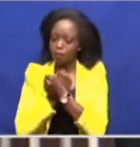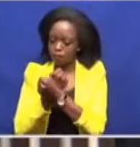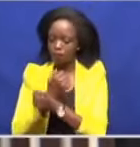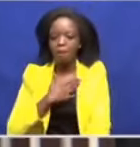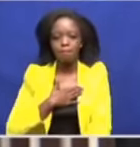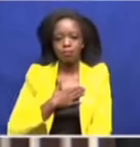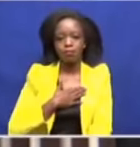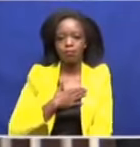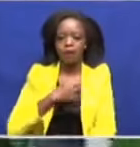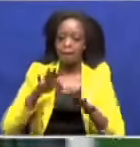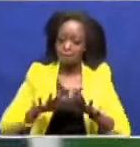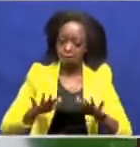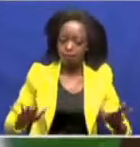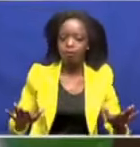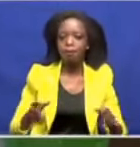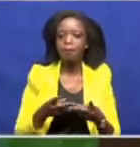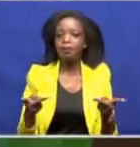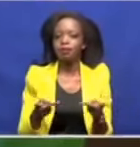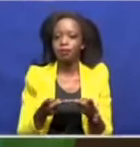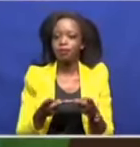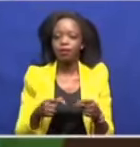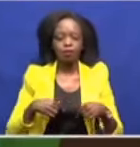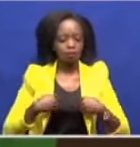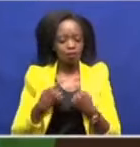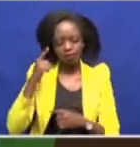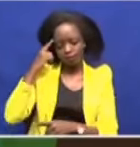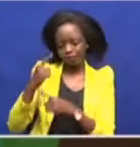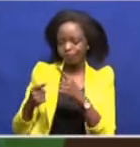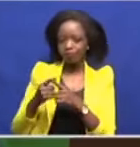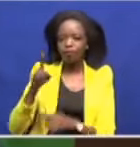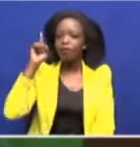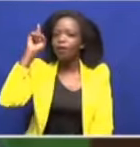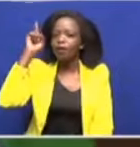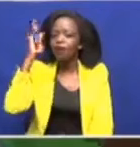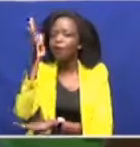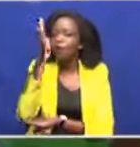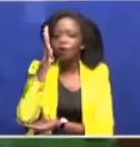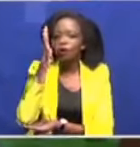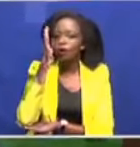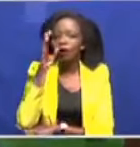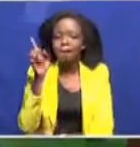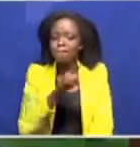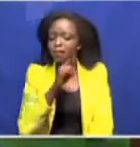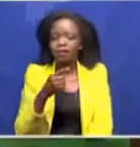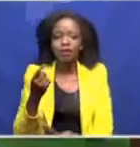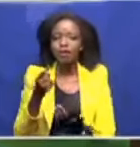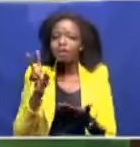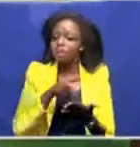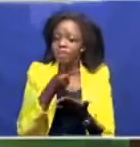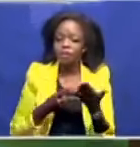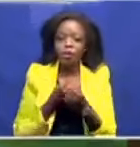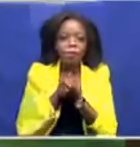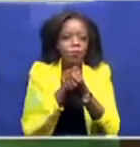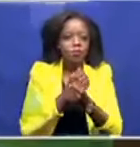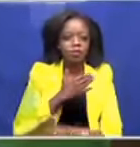nikiwa katika soko, je, najiuliza huyu Mungu amekosa nguvu ya kunilinda nikiwa